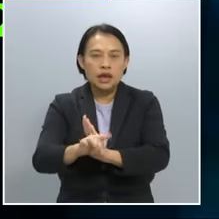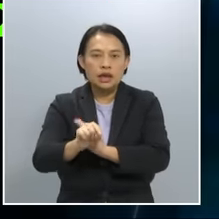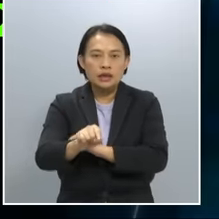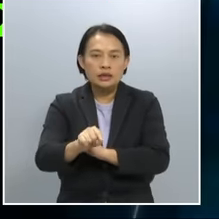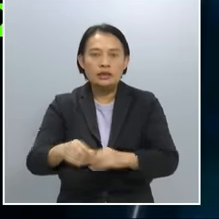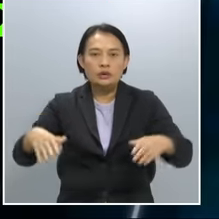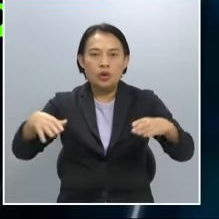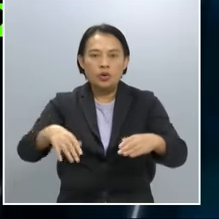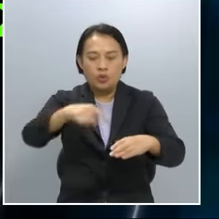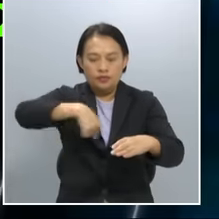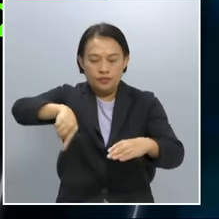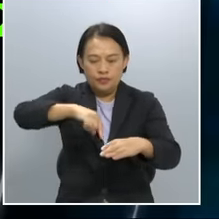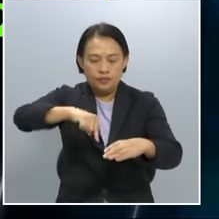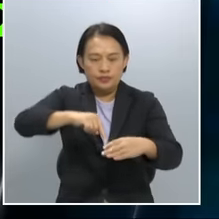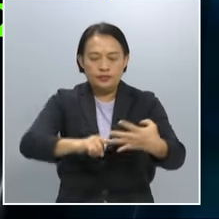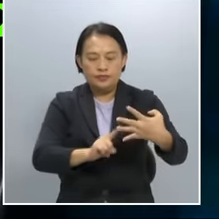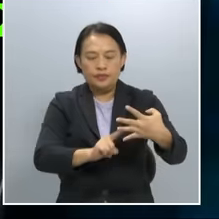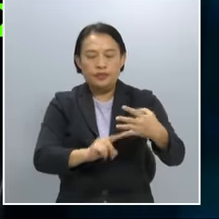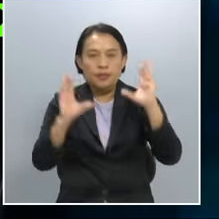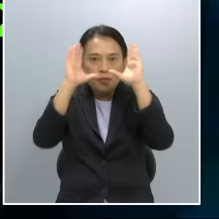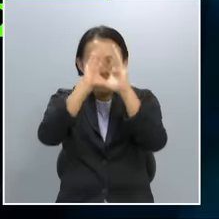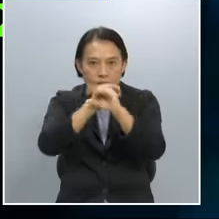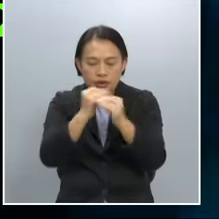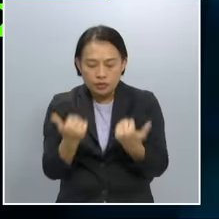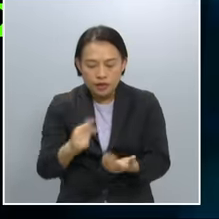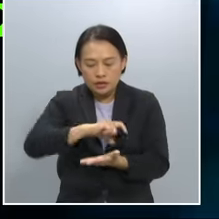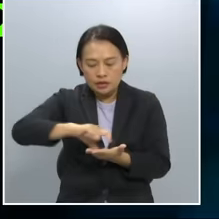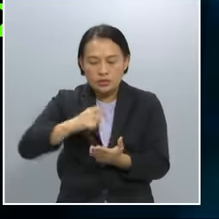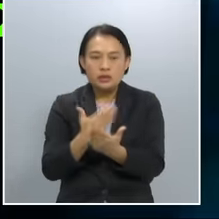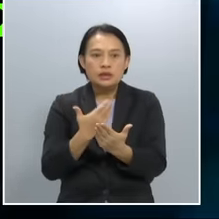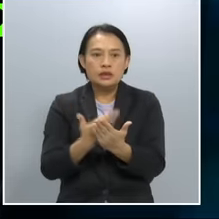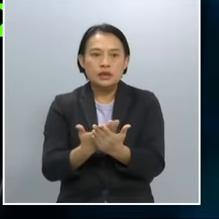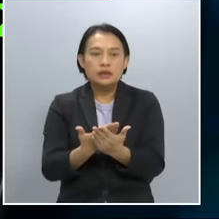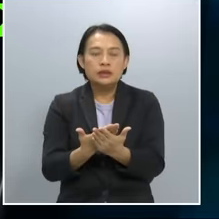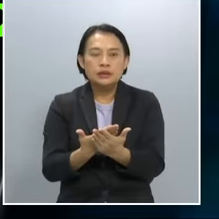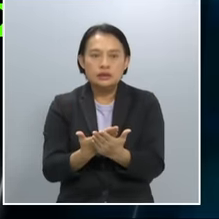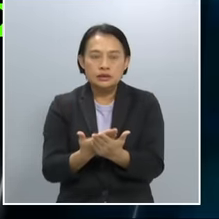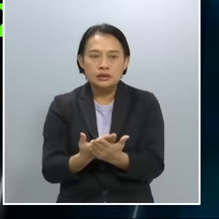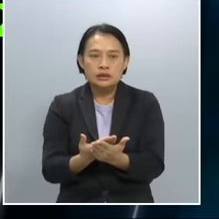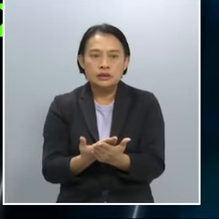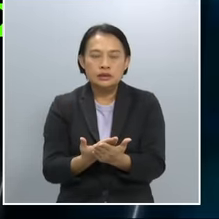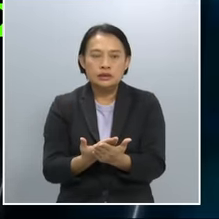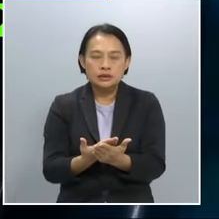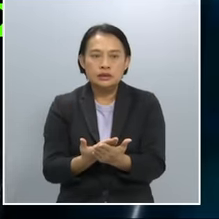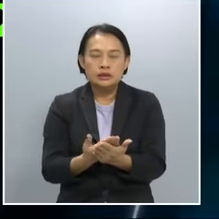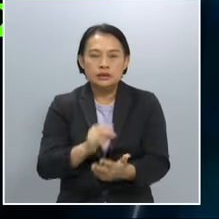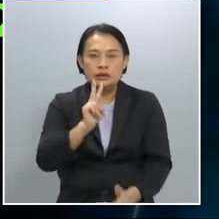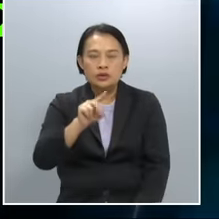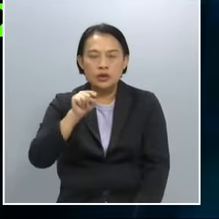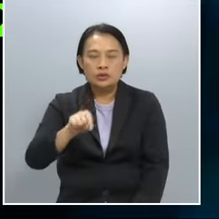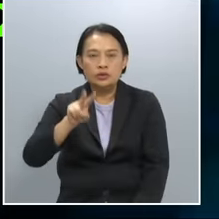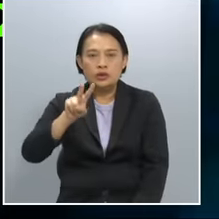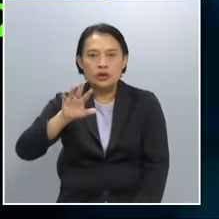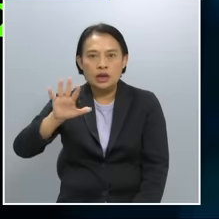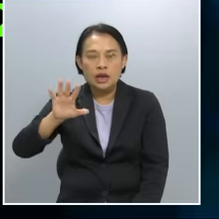านี้จะเริ่มโอนคืนนี้ซึ่งจะเป็นจำนวนน้อยกว่า3วันก่อนหน้านะฮะคือสุดท้ายแล้ว 2.25 ล้านคน